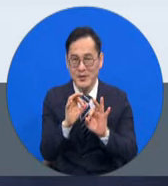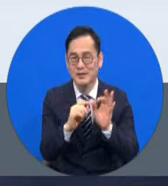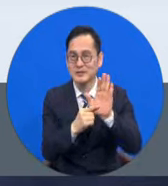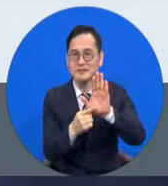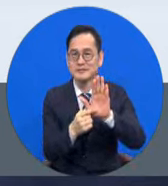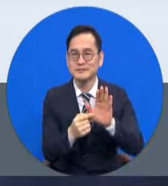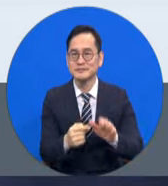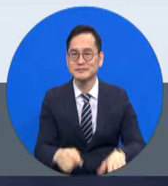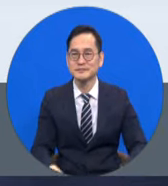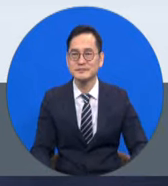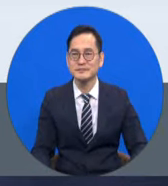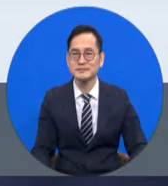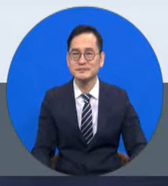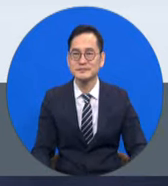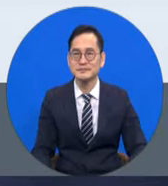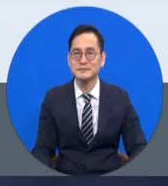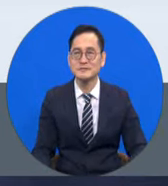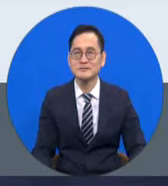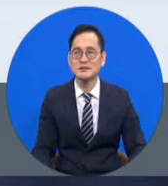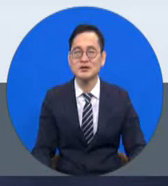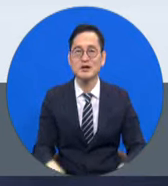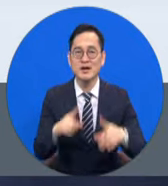오차범위 내에 접전 양상인데요.